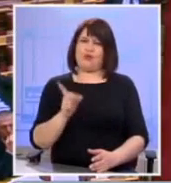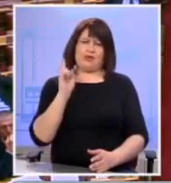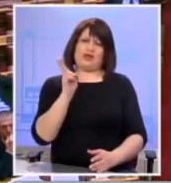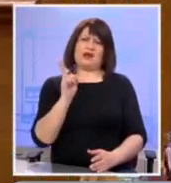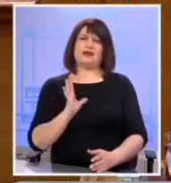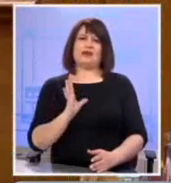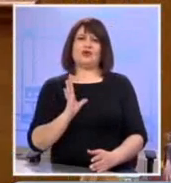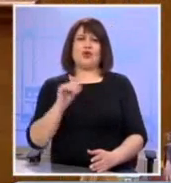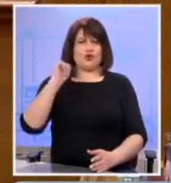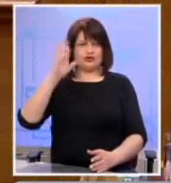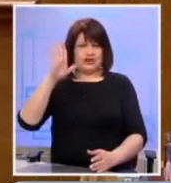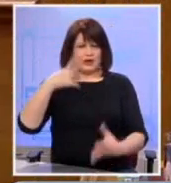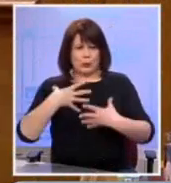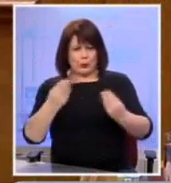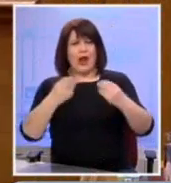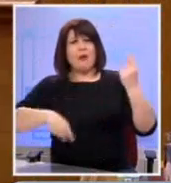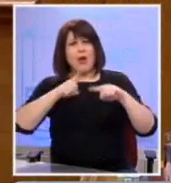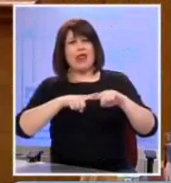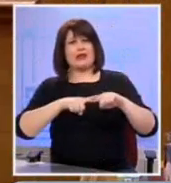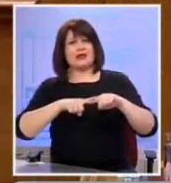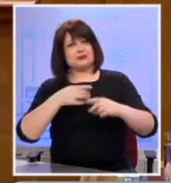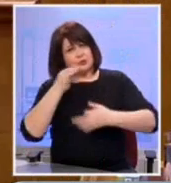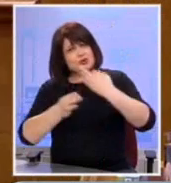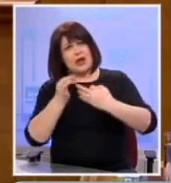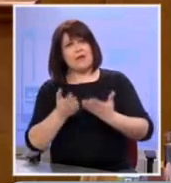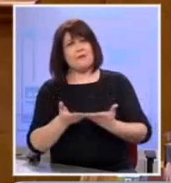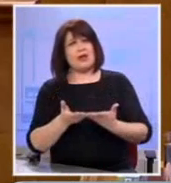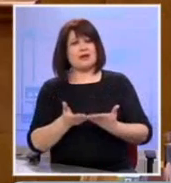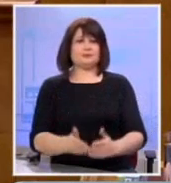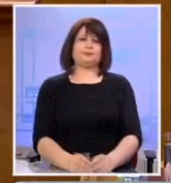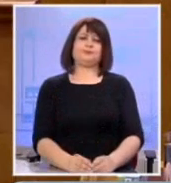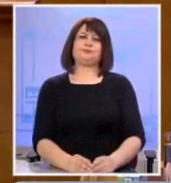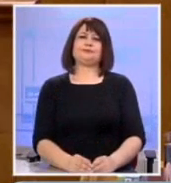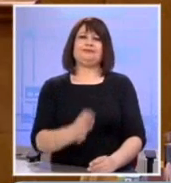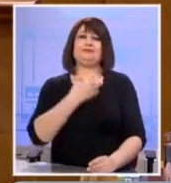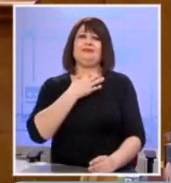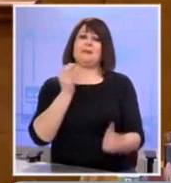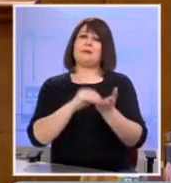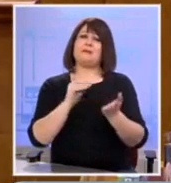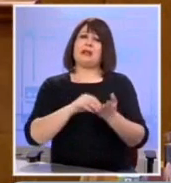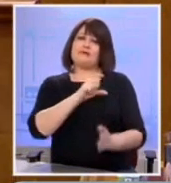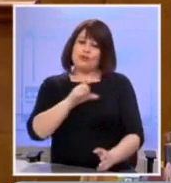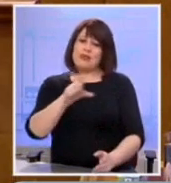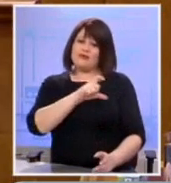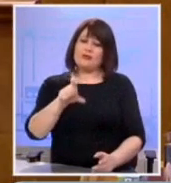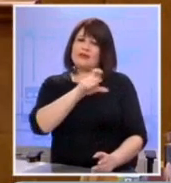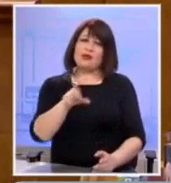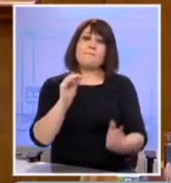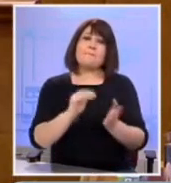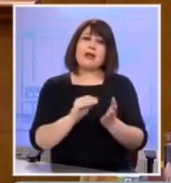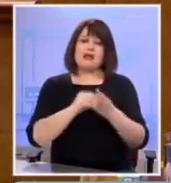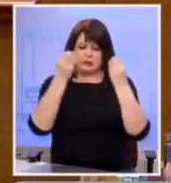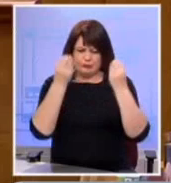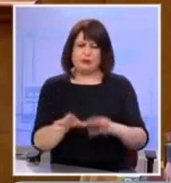να πάρουν το πήραν, έχει προεξοφληθεί. Δεν είναι ανάγκη κατά βδομάδα να γίνεται αυτή η ακραία, η